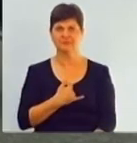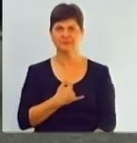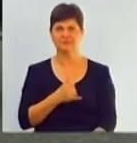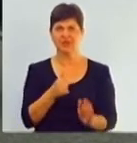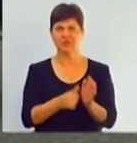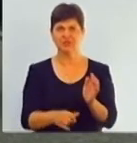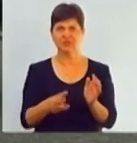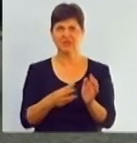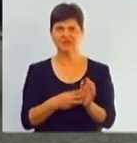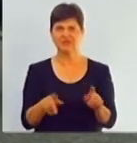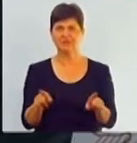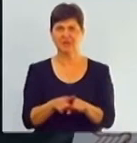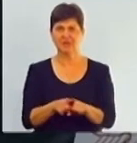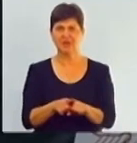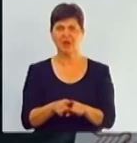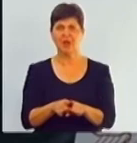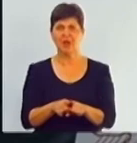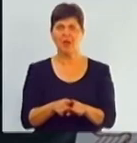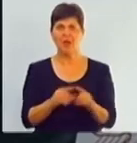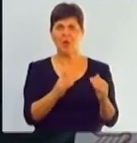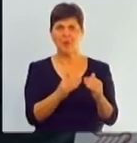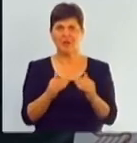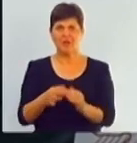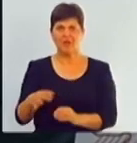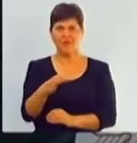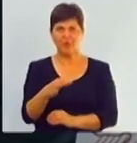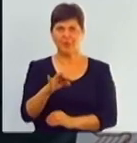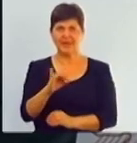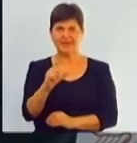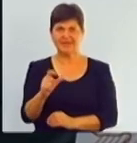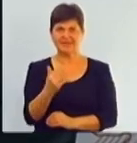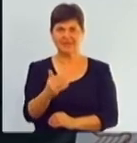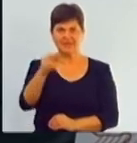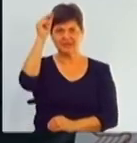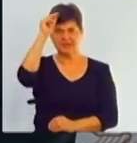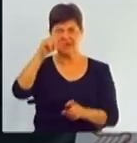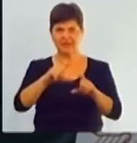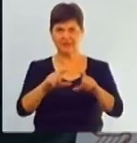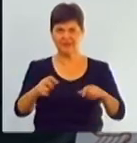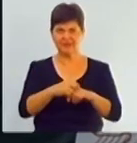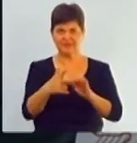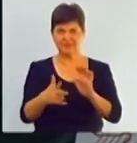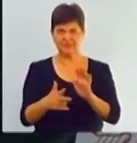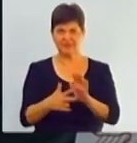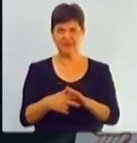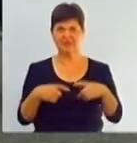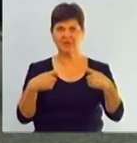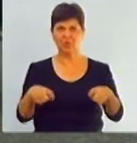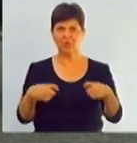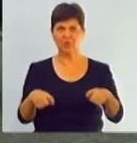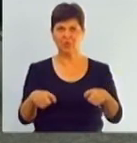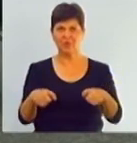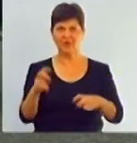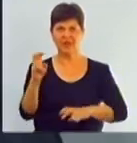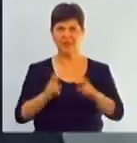68 таких об'єктів в області. Із них 50 – це заклади освіти, 18 – торгівельних підприємств.